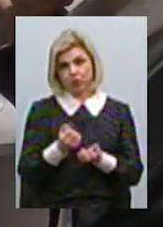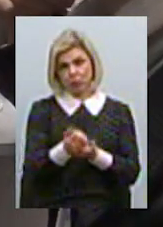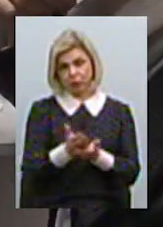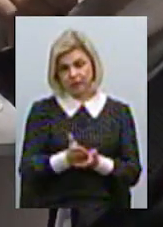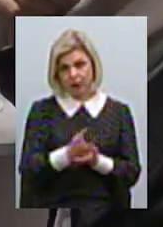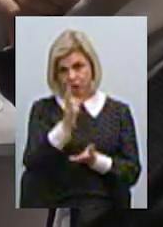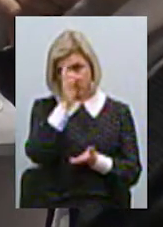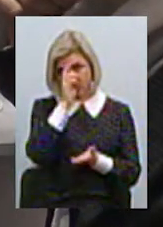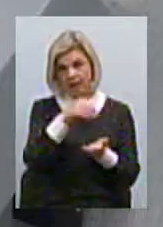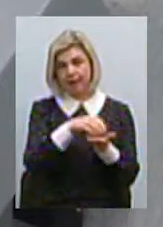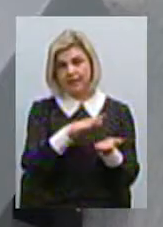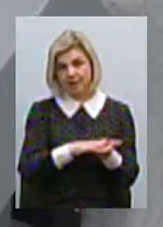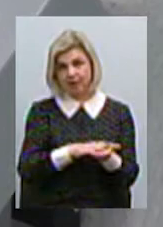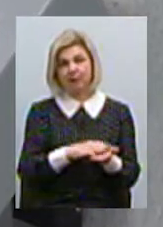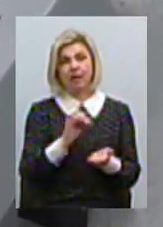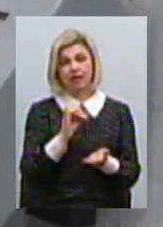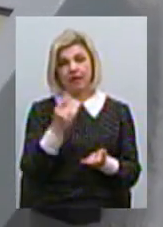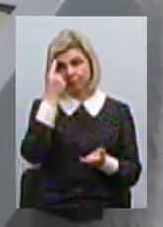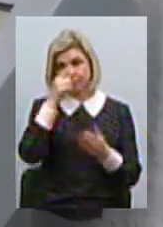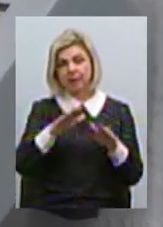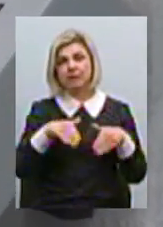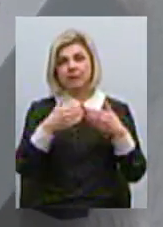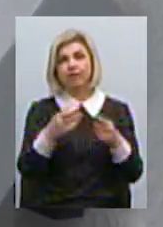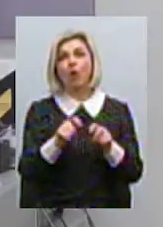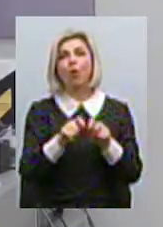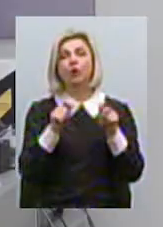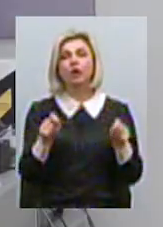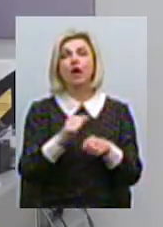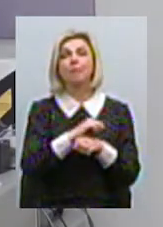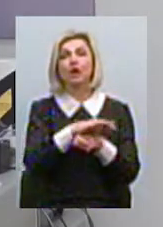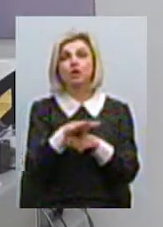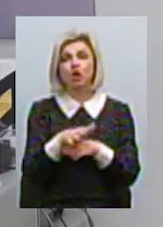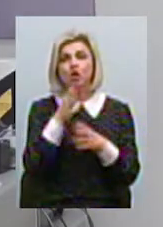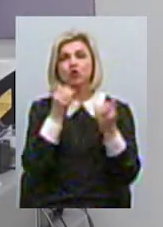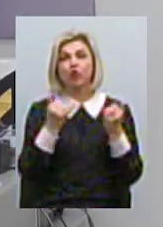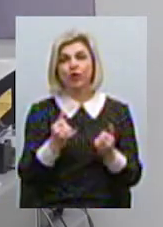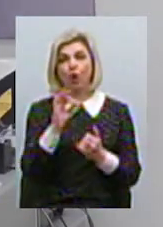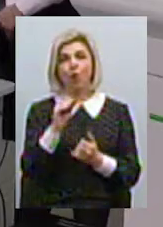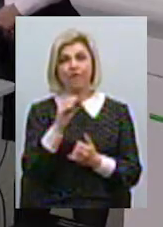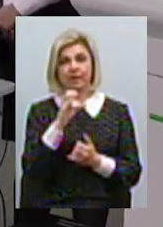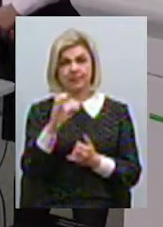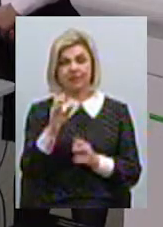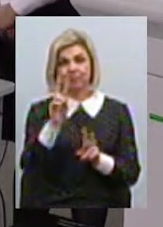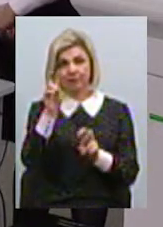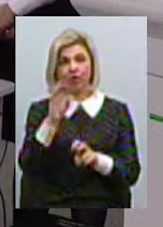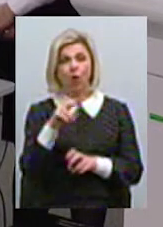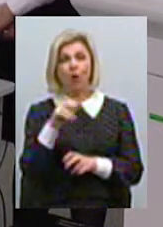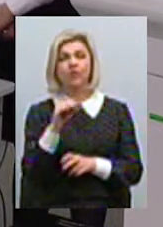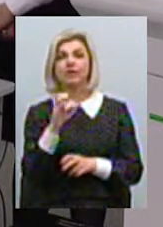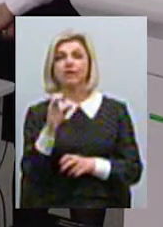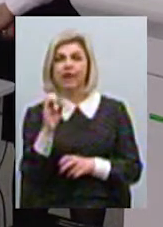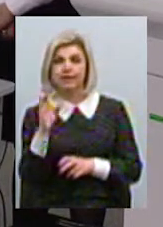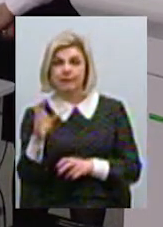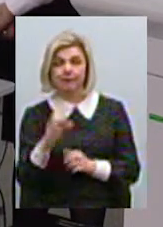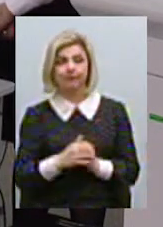державної реєстрації цивільного стану та ініціювали відкриття мережі сучасних офісів Open Space. 12